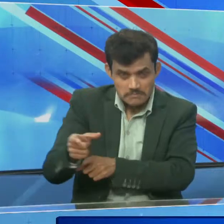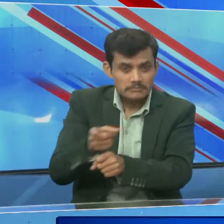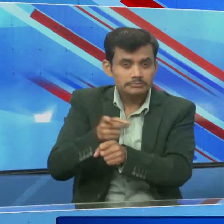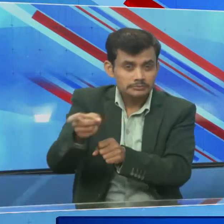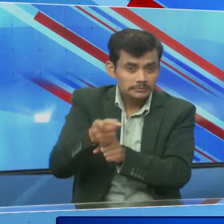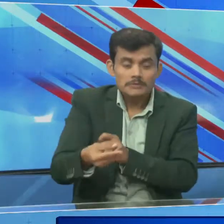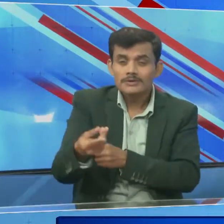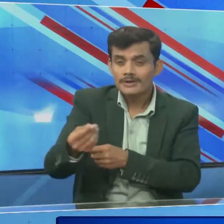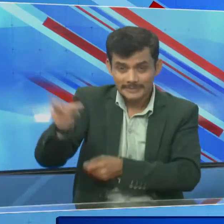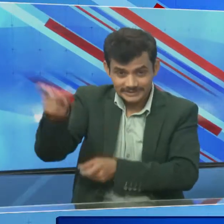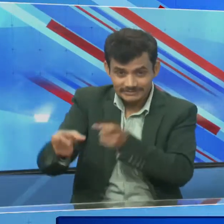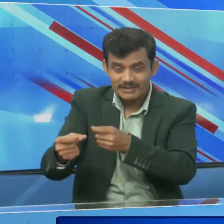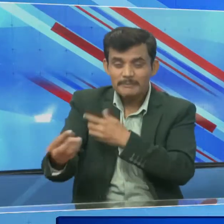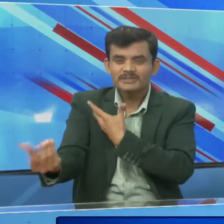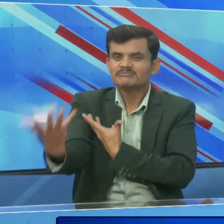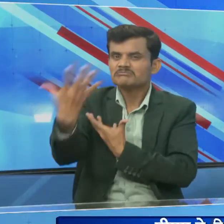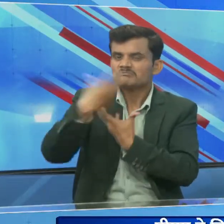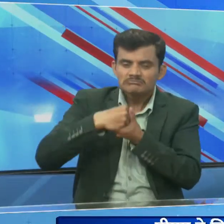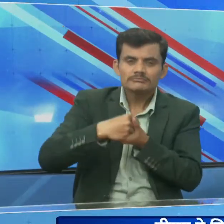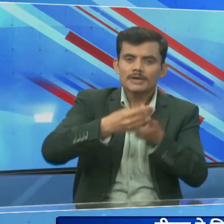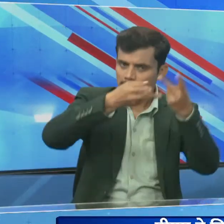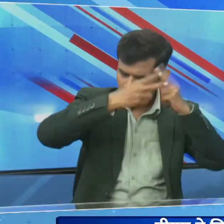किया जाएगा।